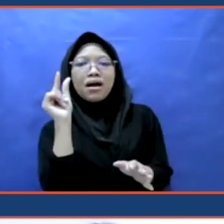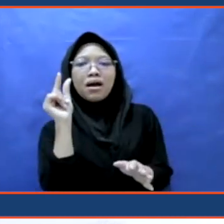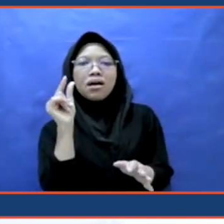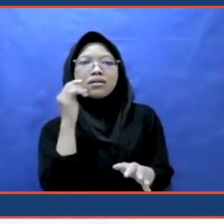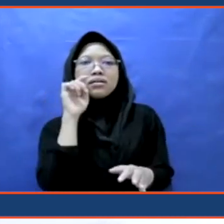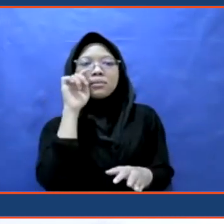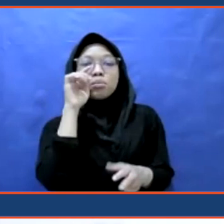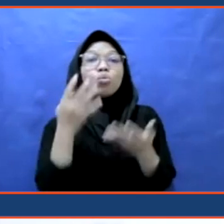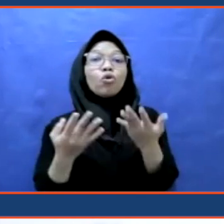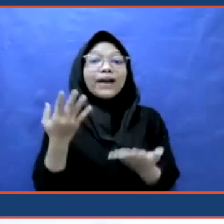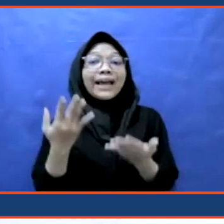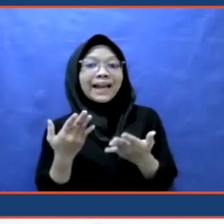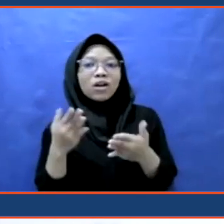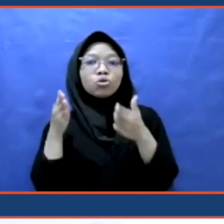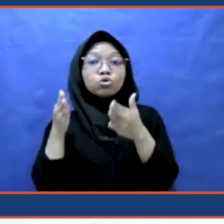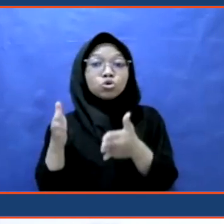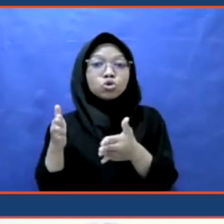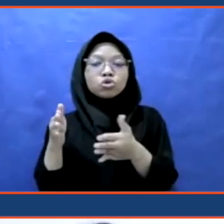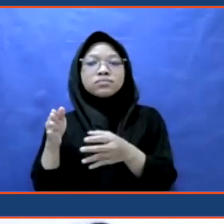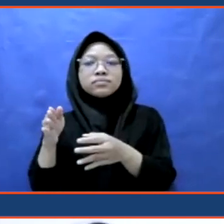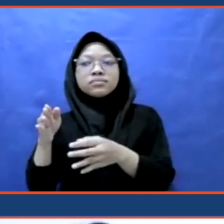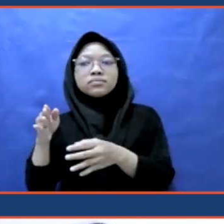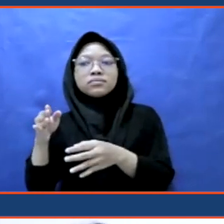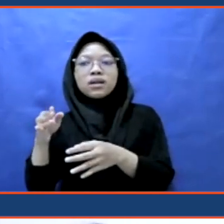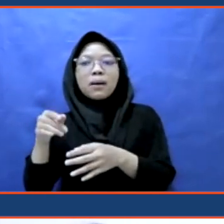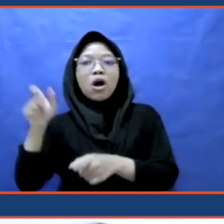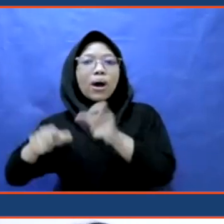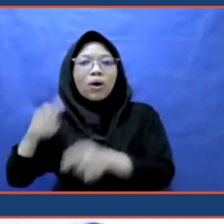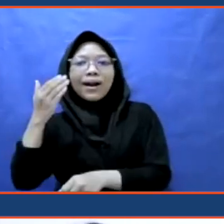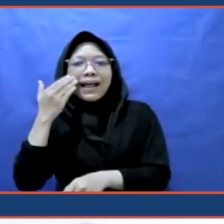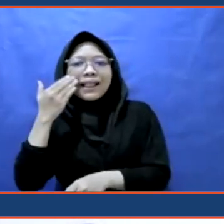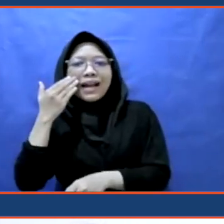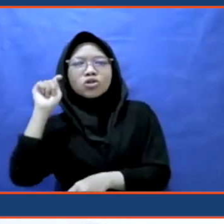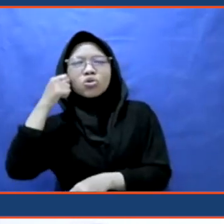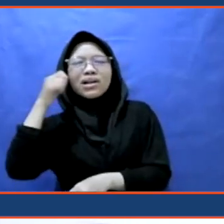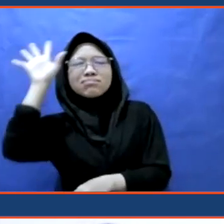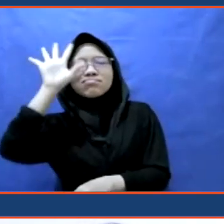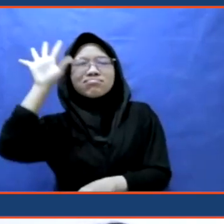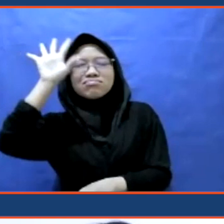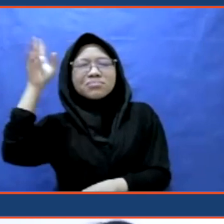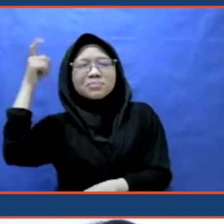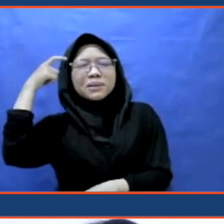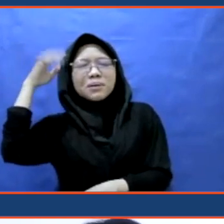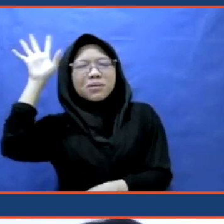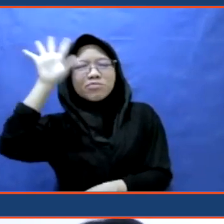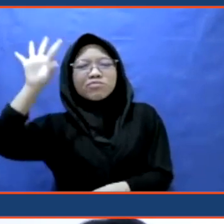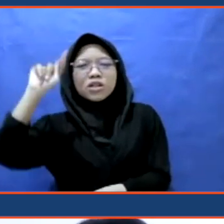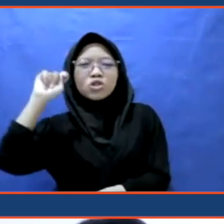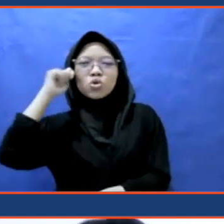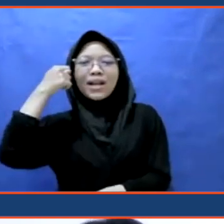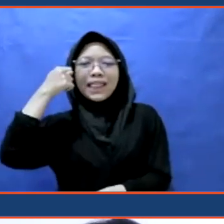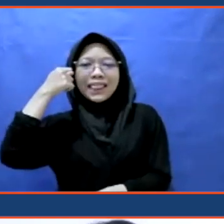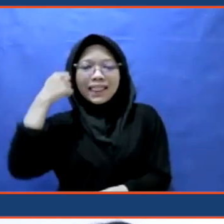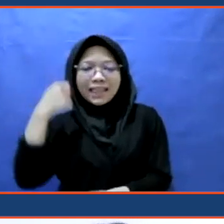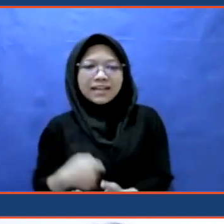officion sulit dicer gitu ya dihidangkan misalkan di